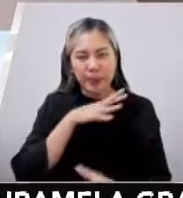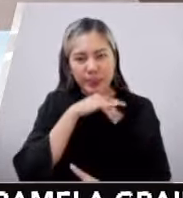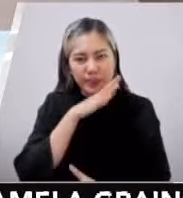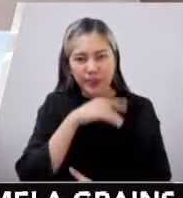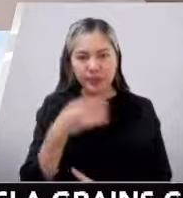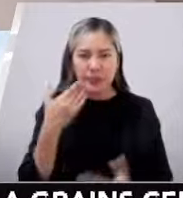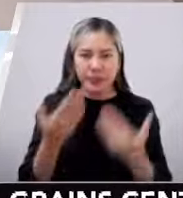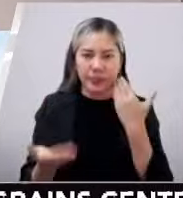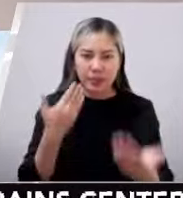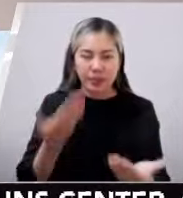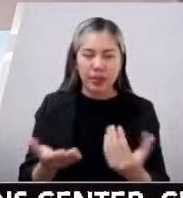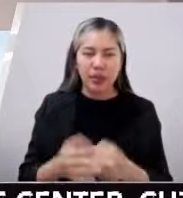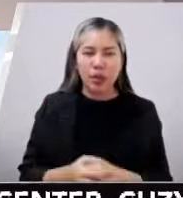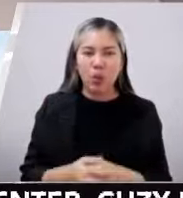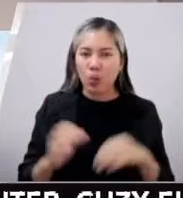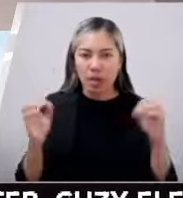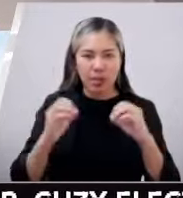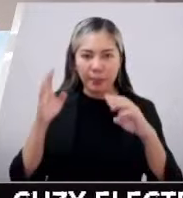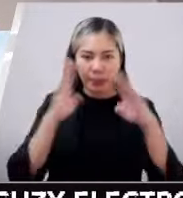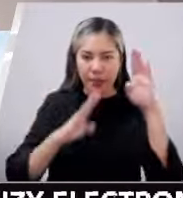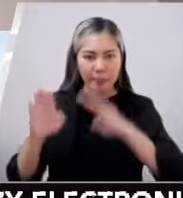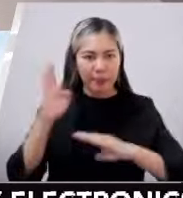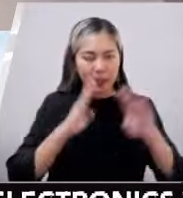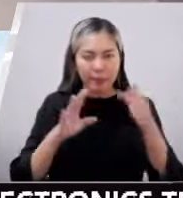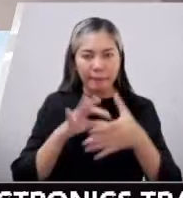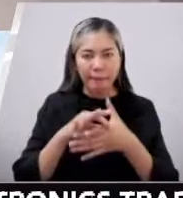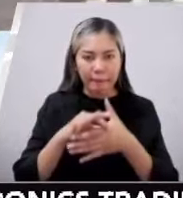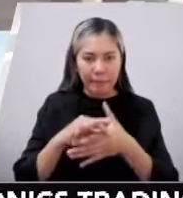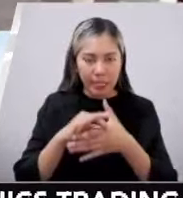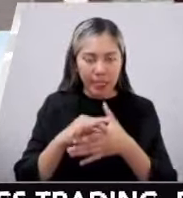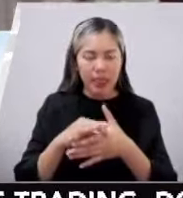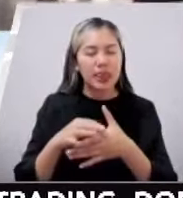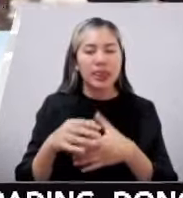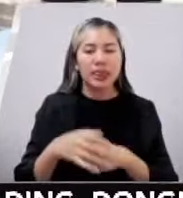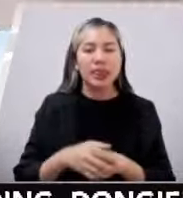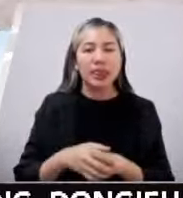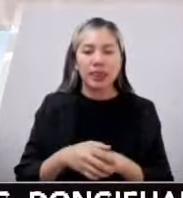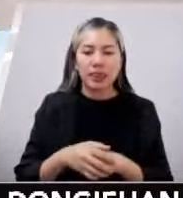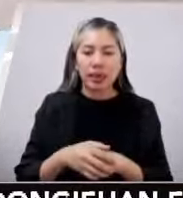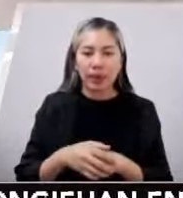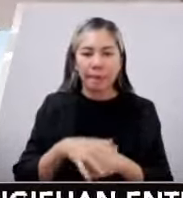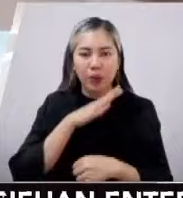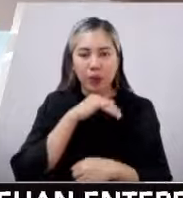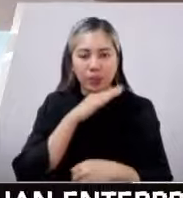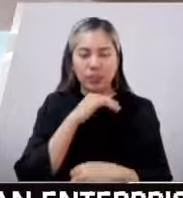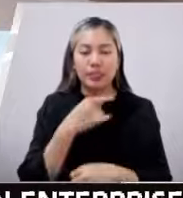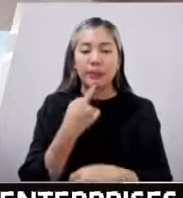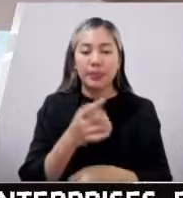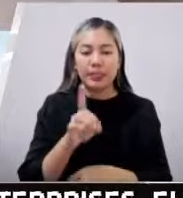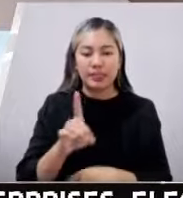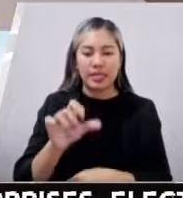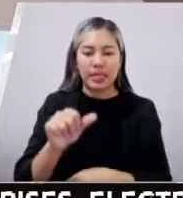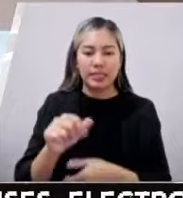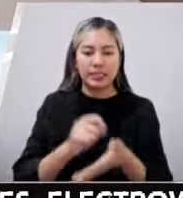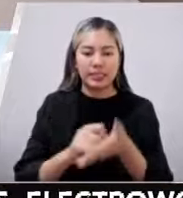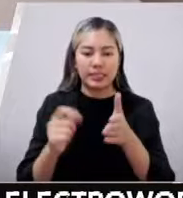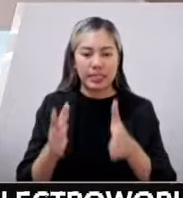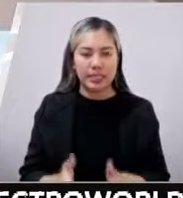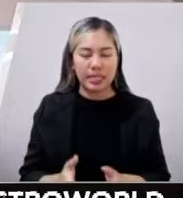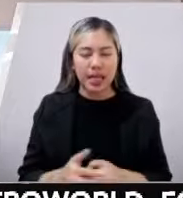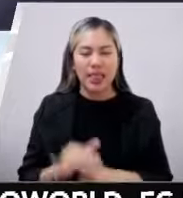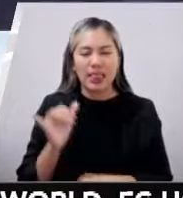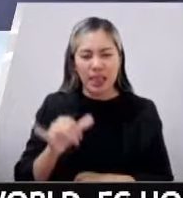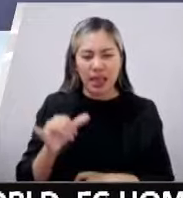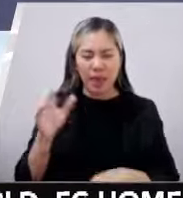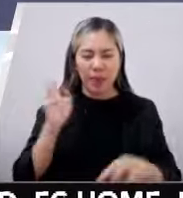problema sa supply ng karneng baboy ang kalihim ng Department of Agriculture. Ito kasi ang pangamba ng AGA party list,